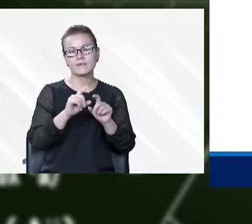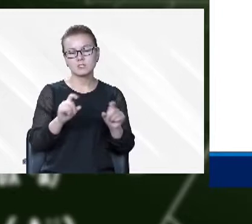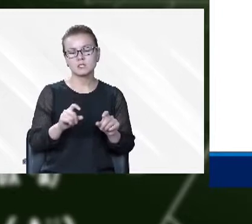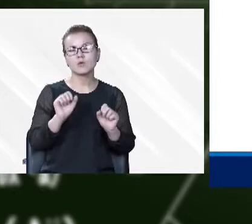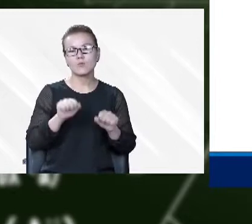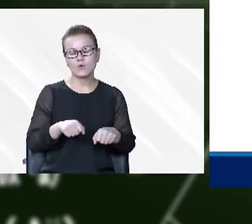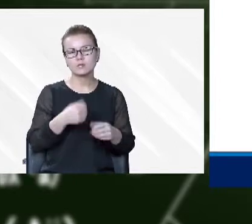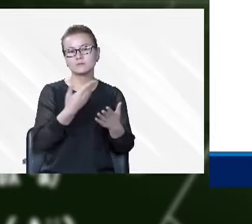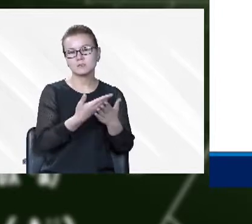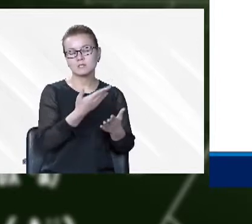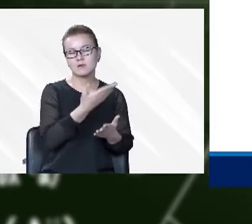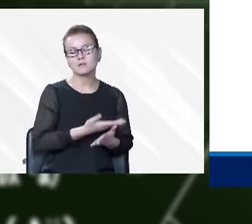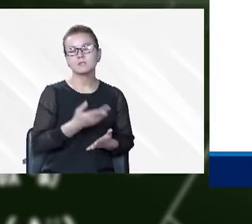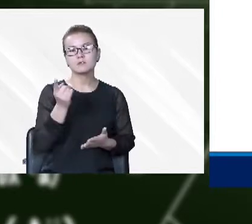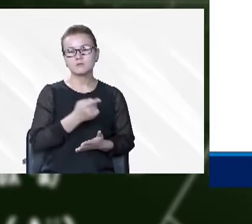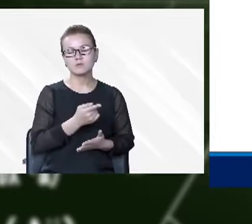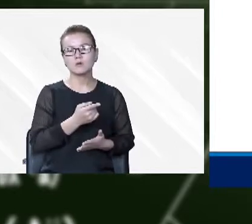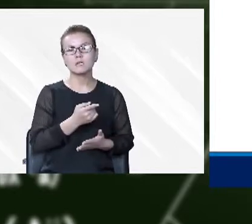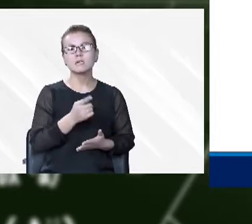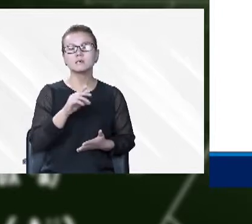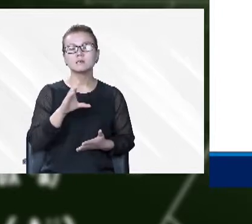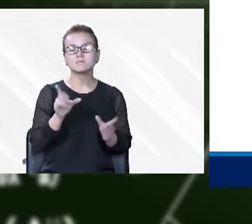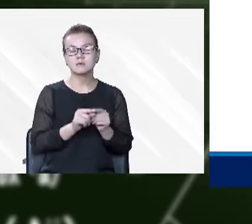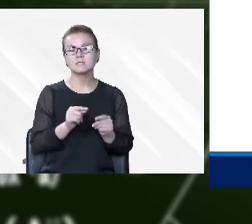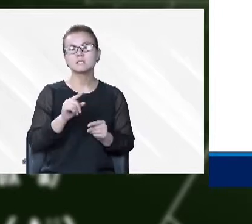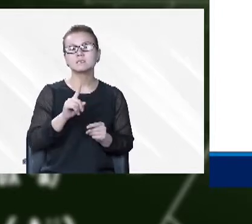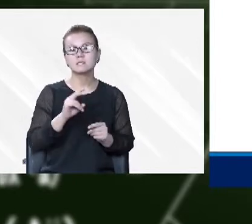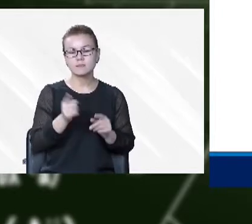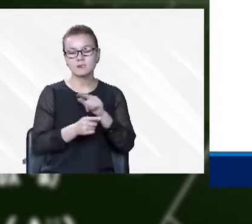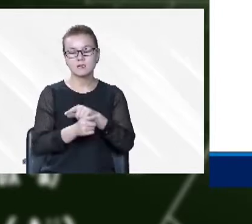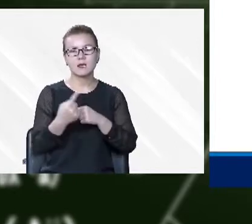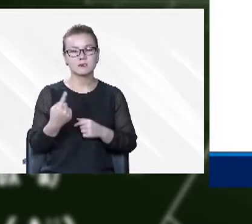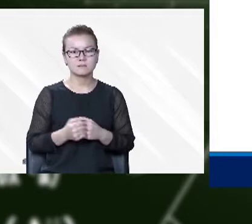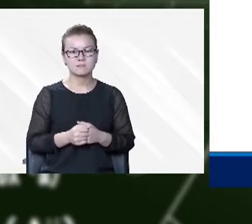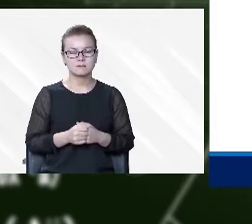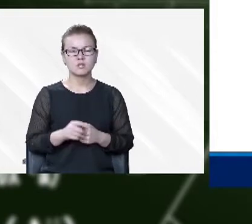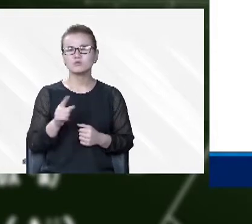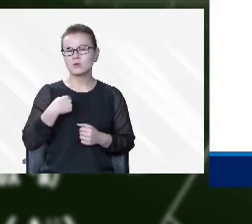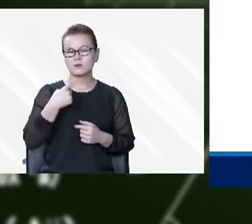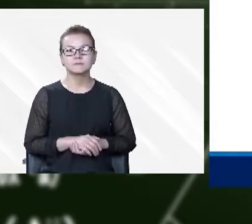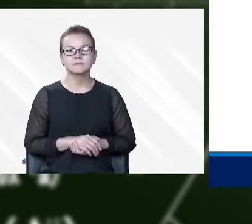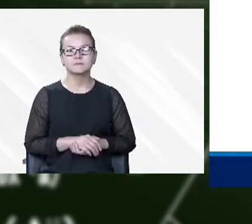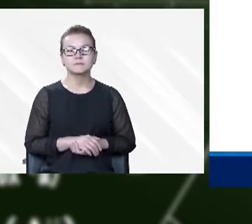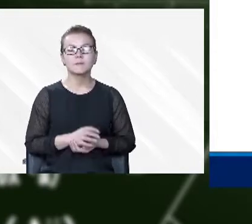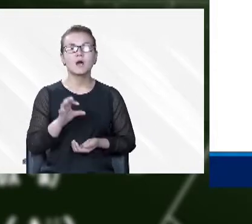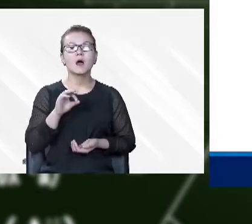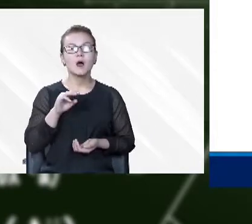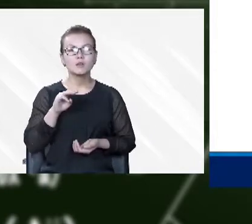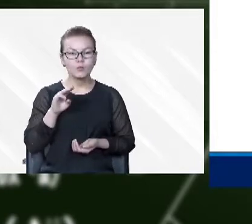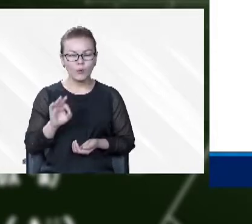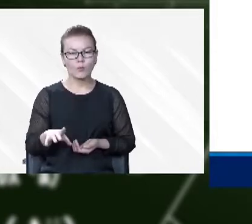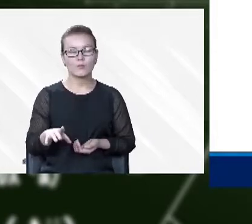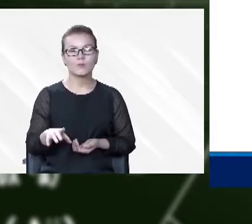можно представить в виде дроби со знаменателем 1. О чем это я говорю? О